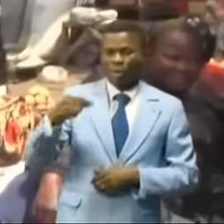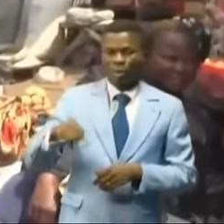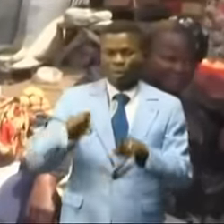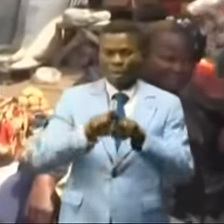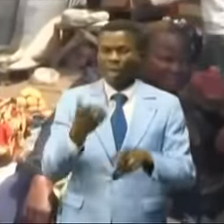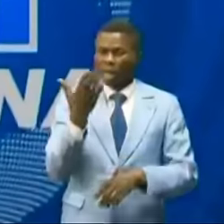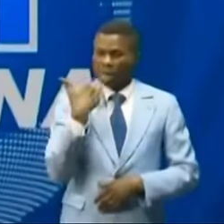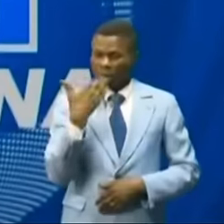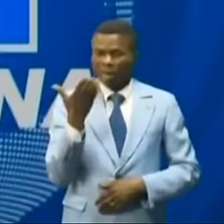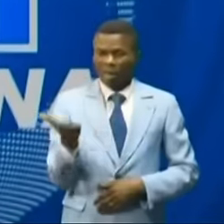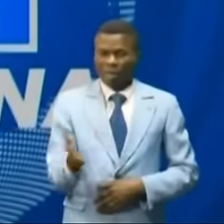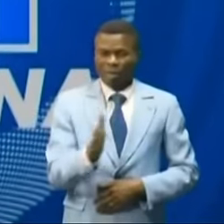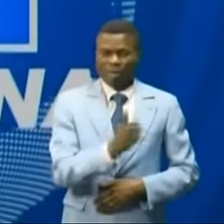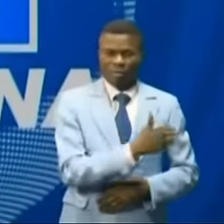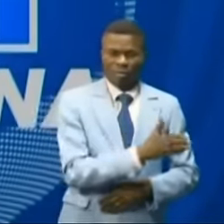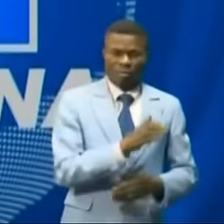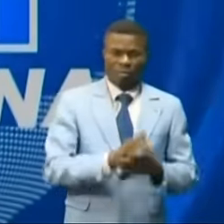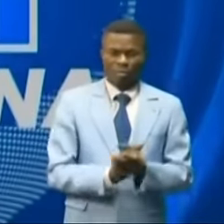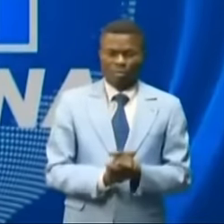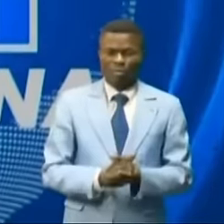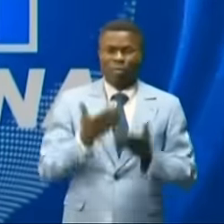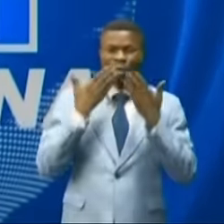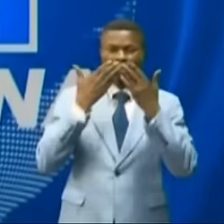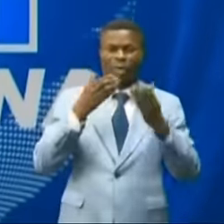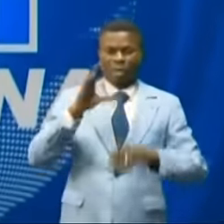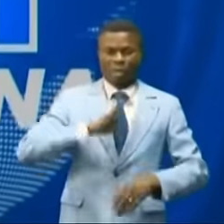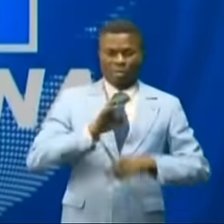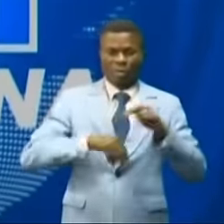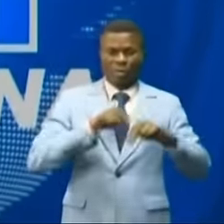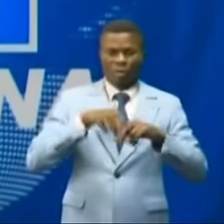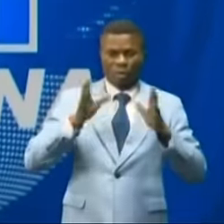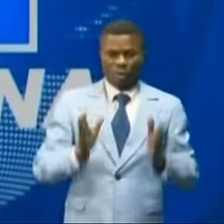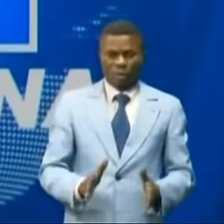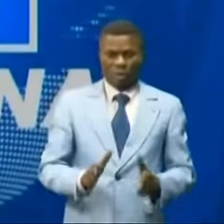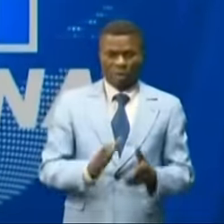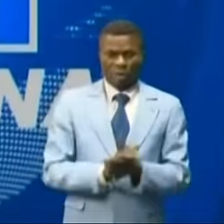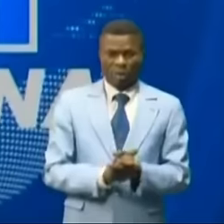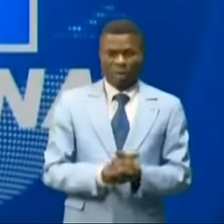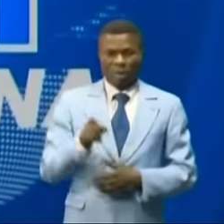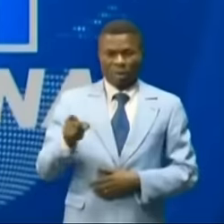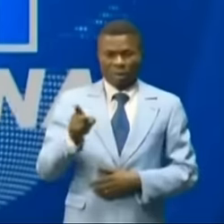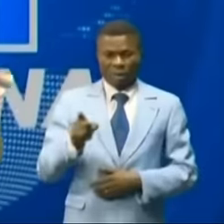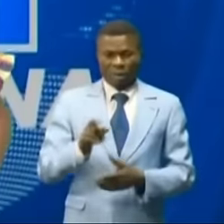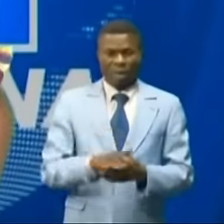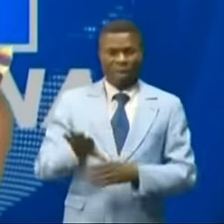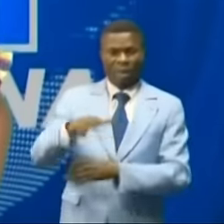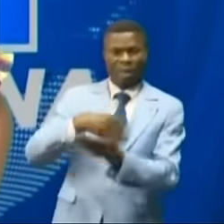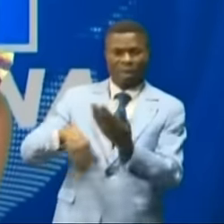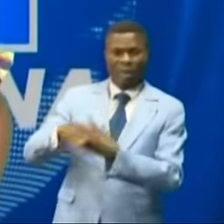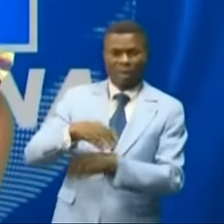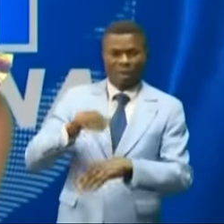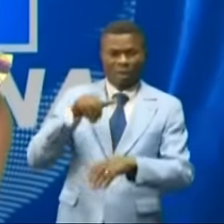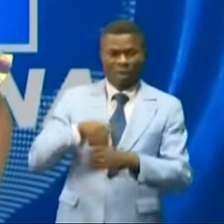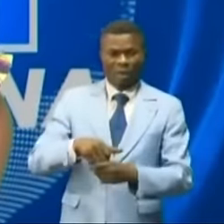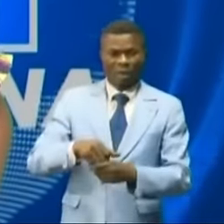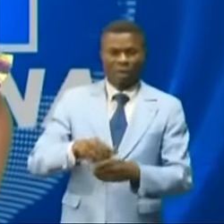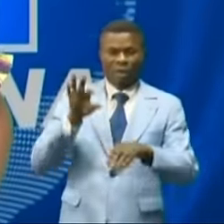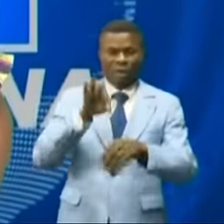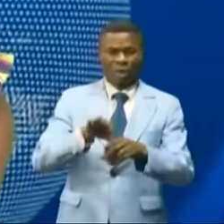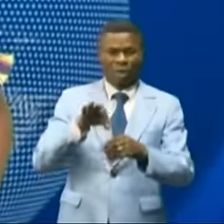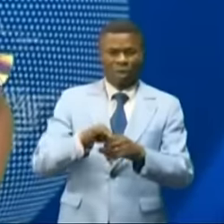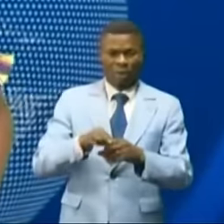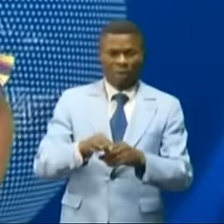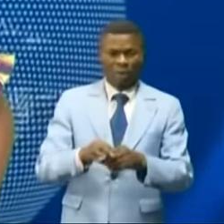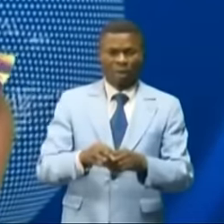riz. Coup de chapeau pour la police nationale congolaise, pas de casse ni des désordres enregistrés lors des élections du